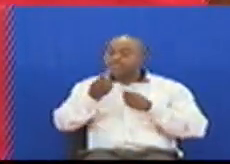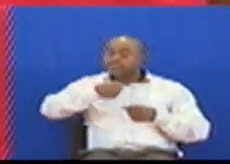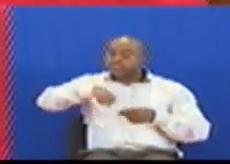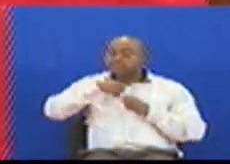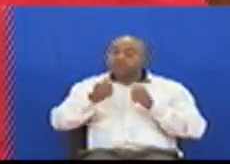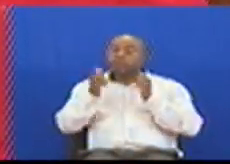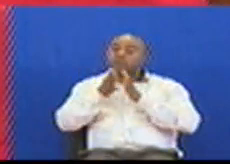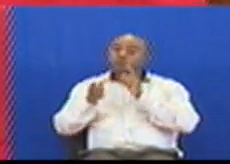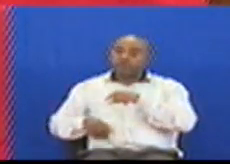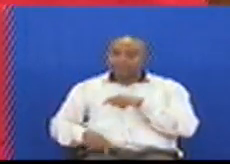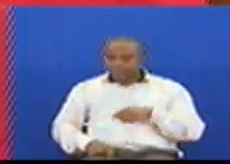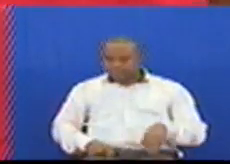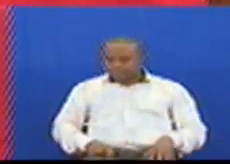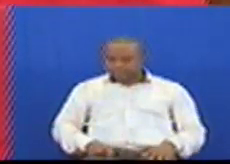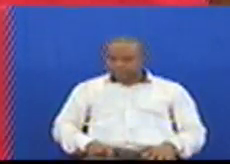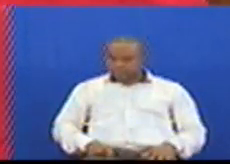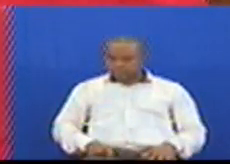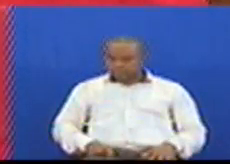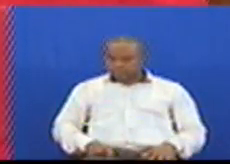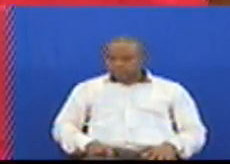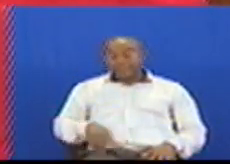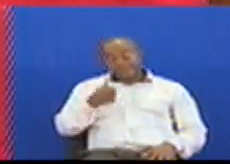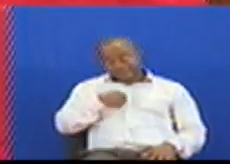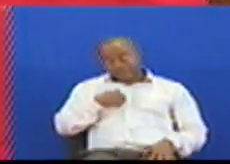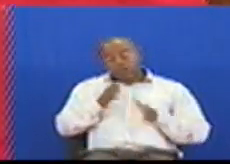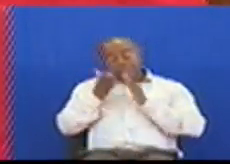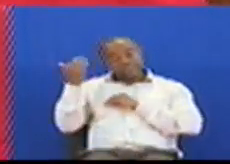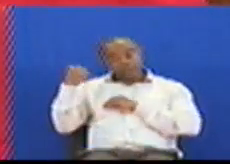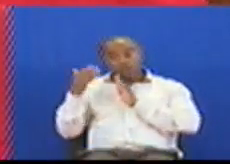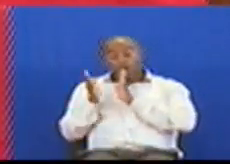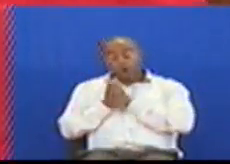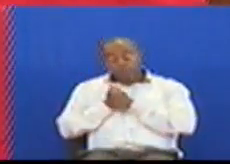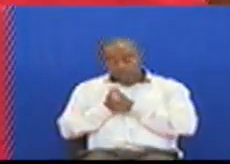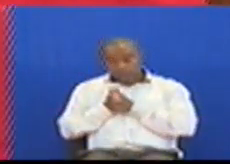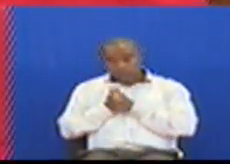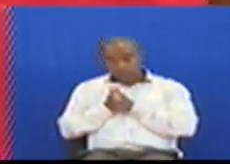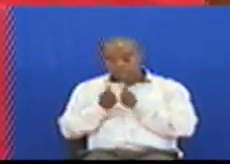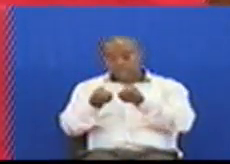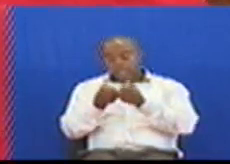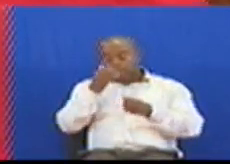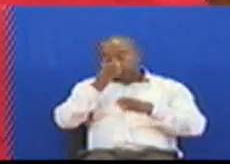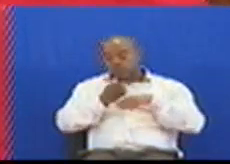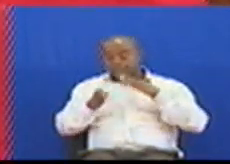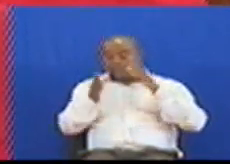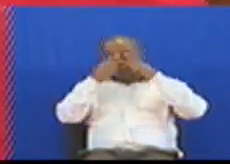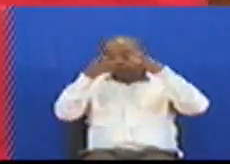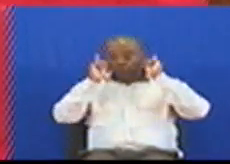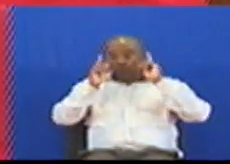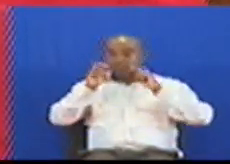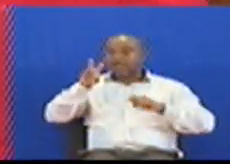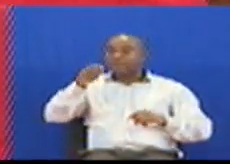Tuliomba atusaidie tuwe na chuo cha ufundi stadi VETA. Tumepata zaidi ya